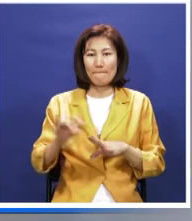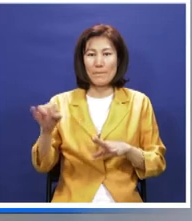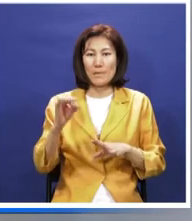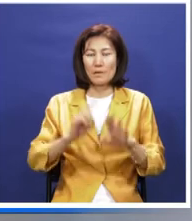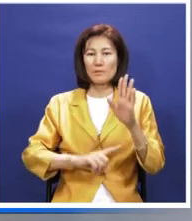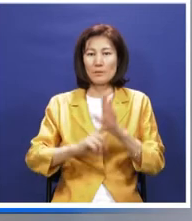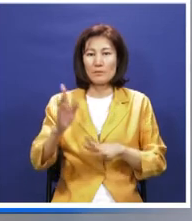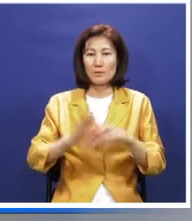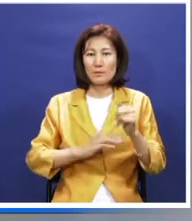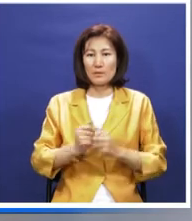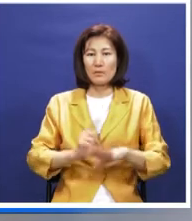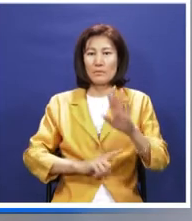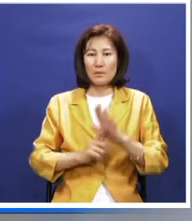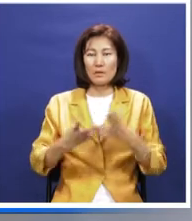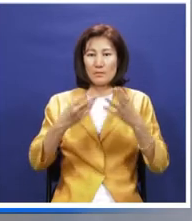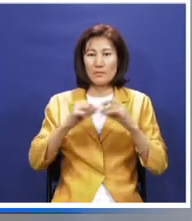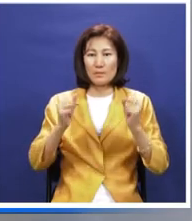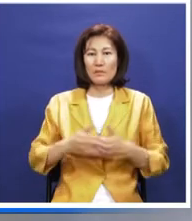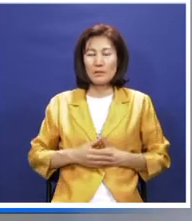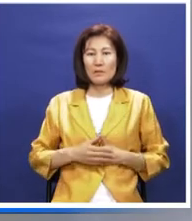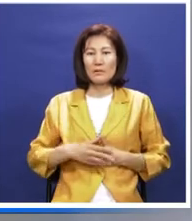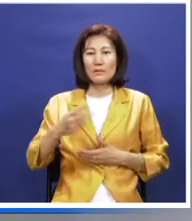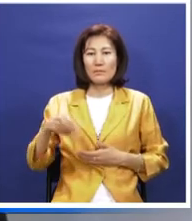шығарамыз, өнім шығарып беретін өнімізді, социальный значение,